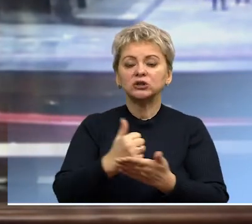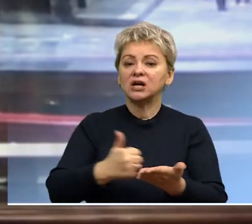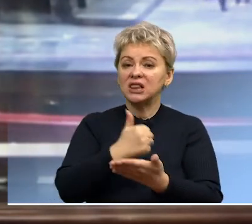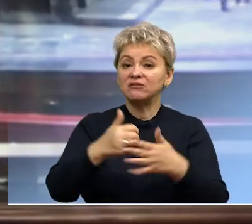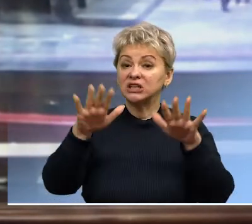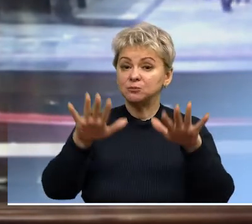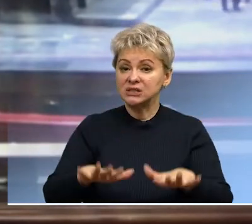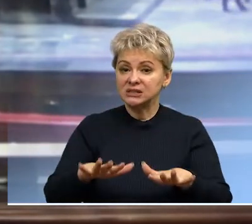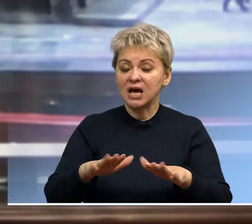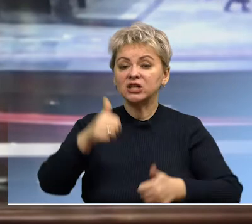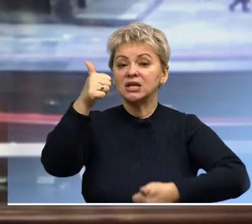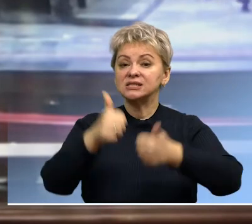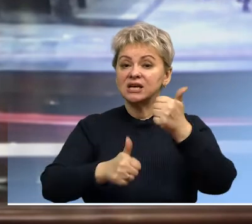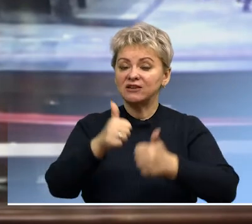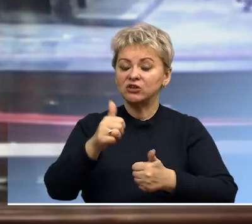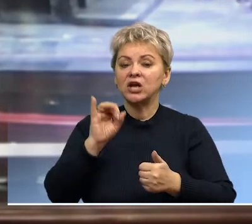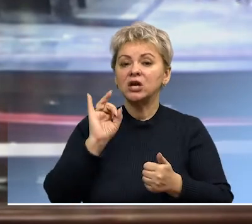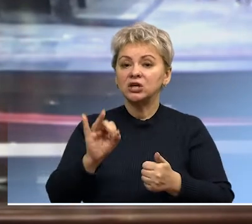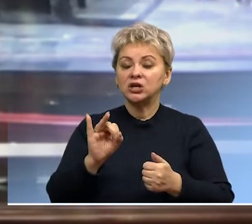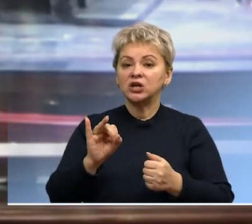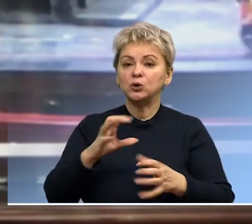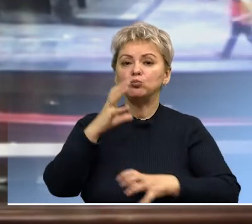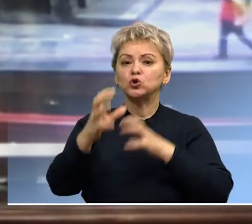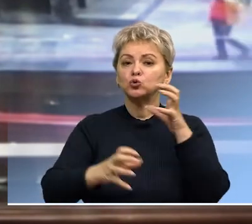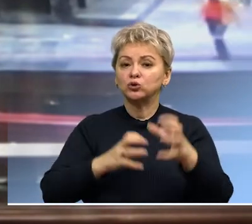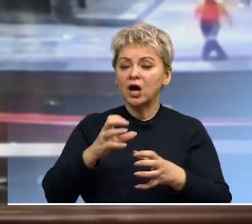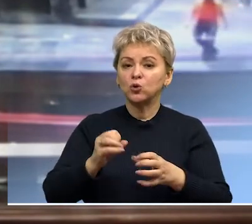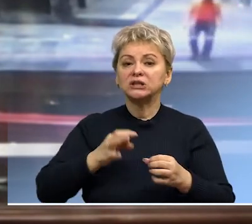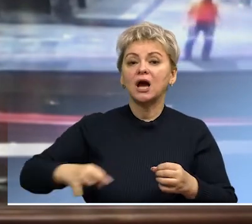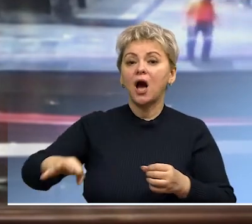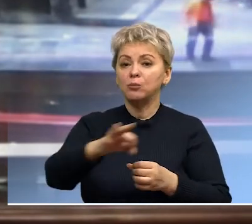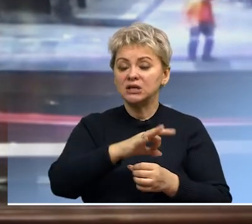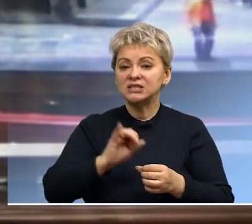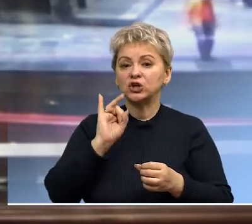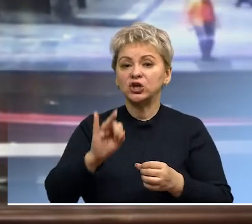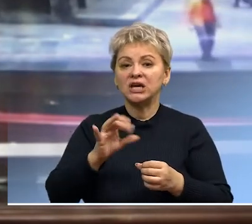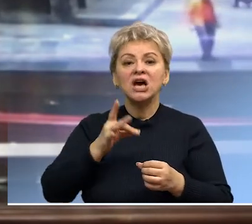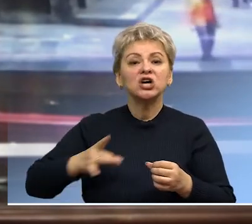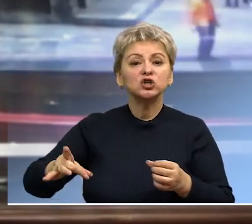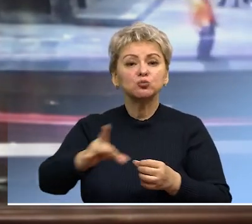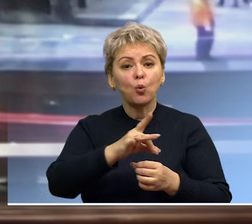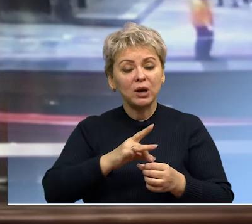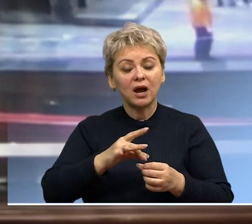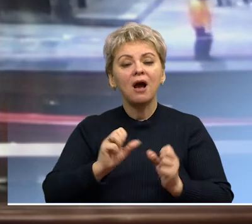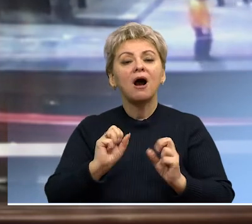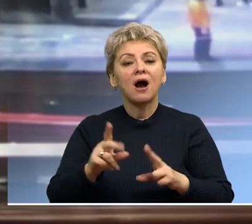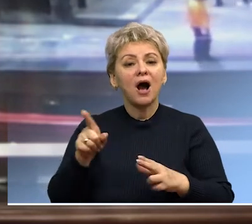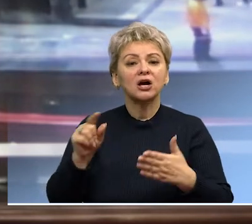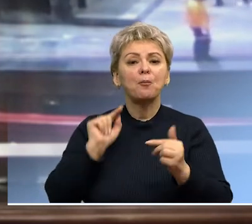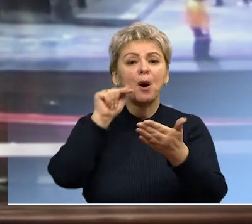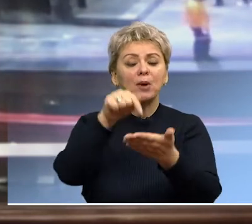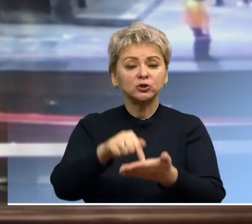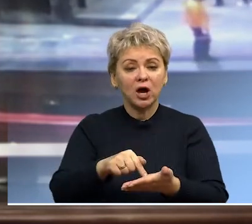завоевывают призовые места на соревнованиях и международных, и областных, и республиканских. Как